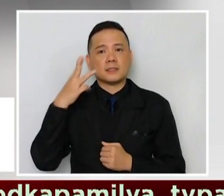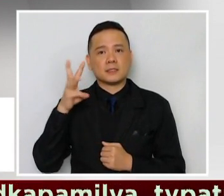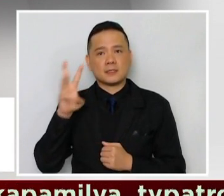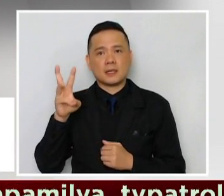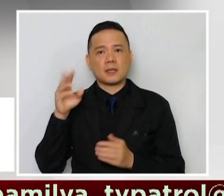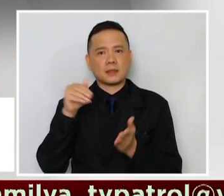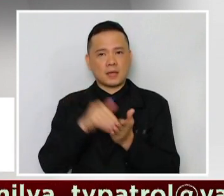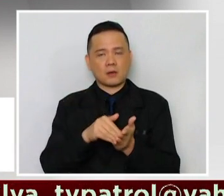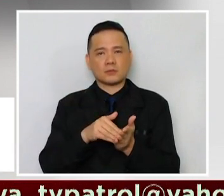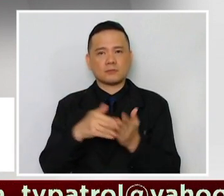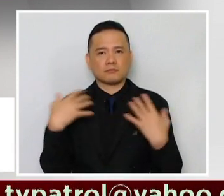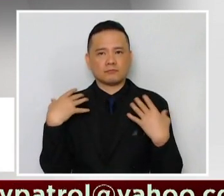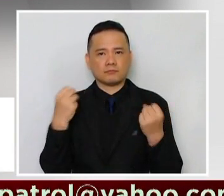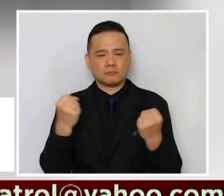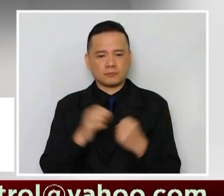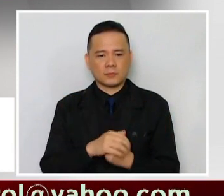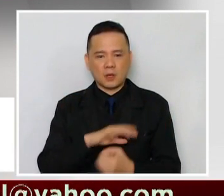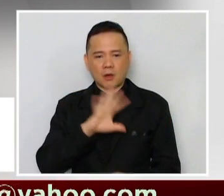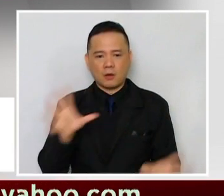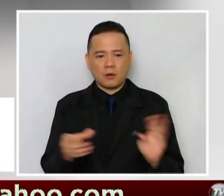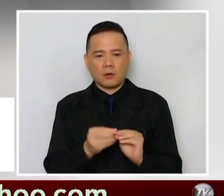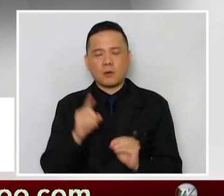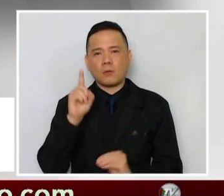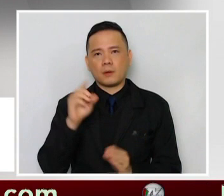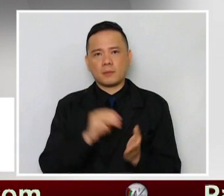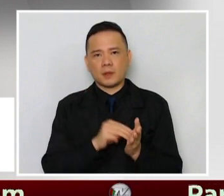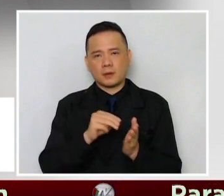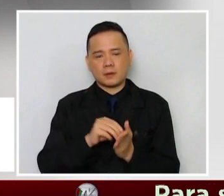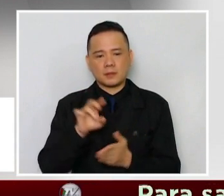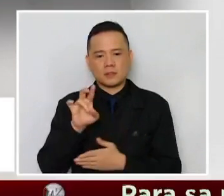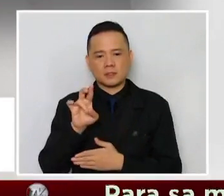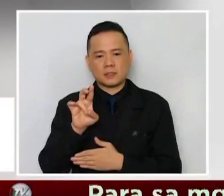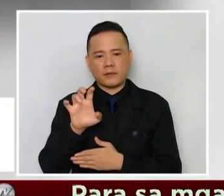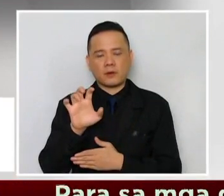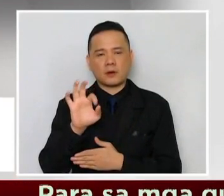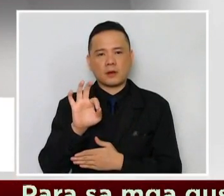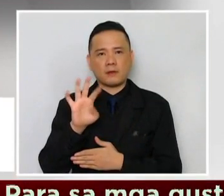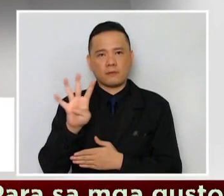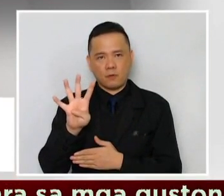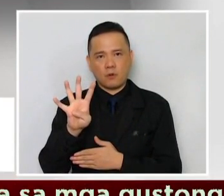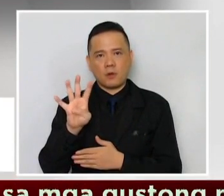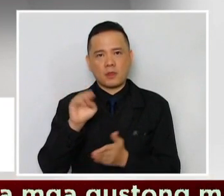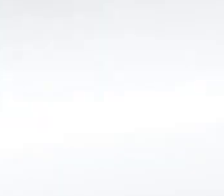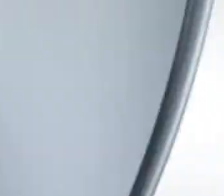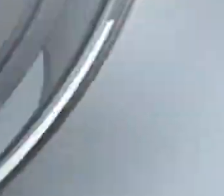sa 1,794,000 na total recoveries.